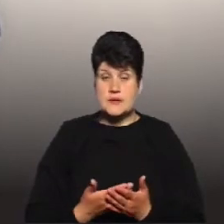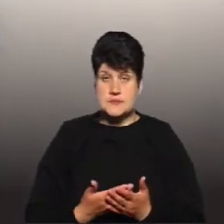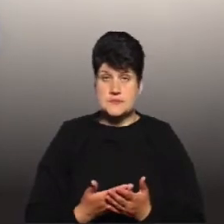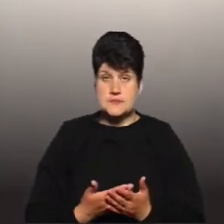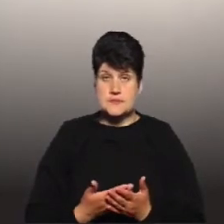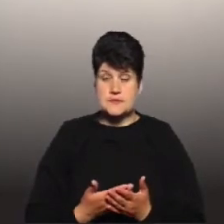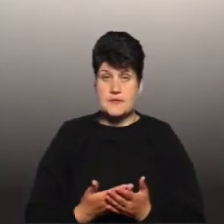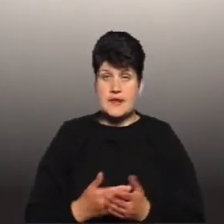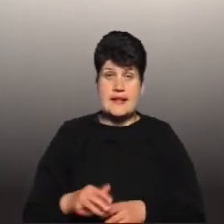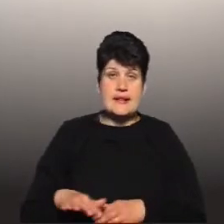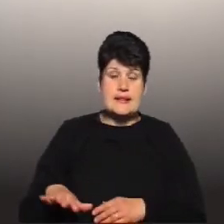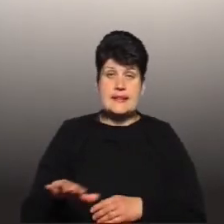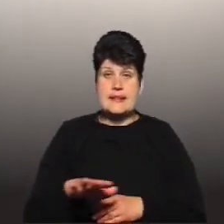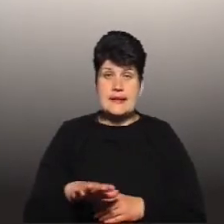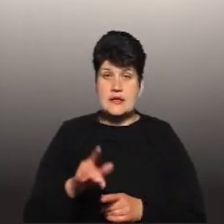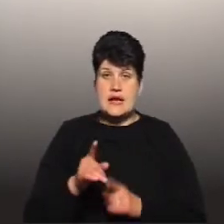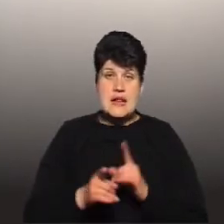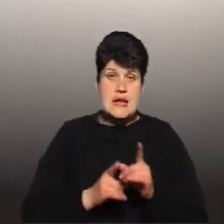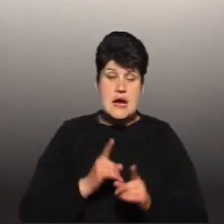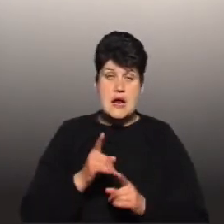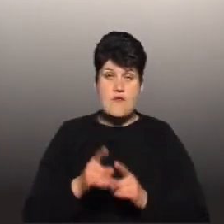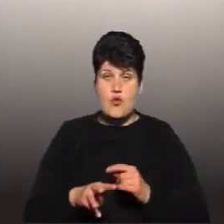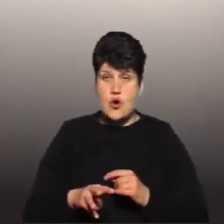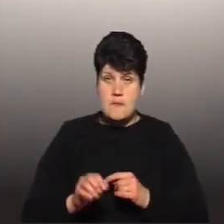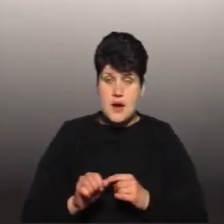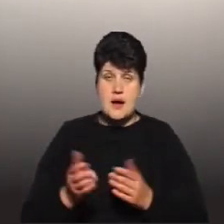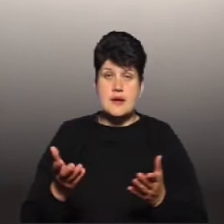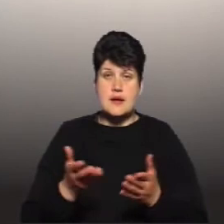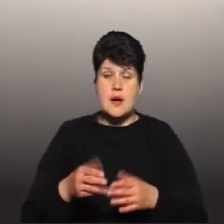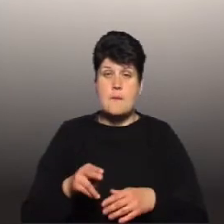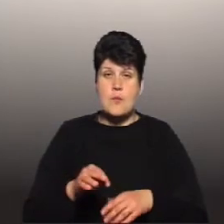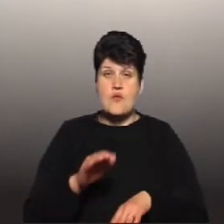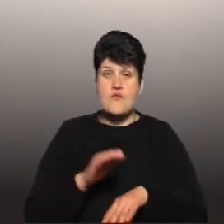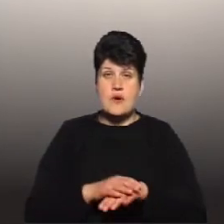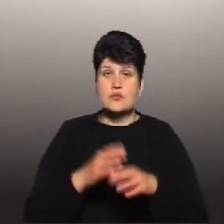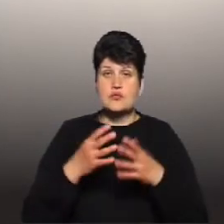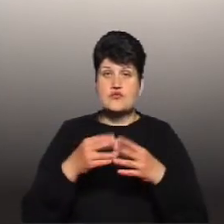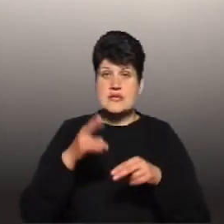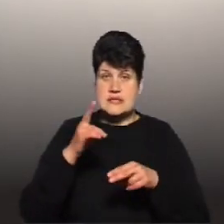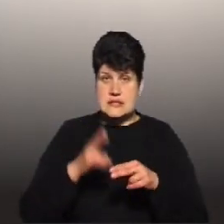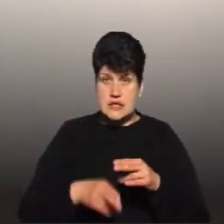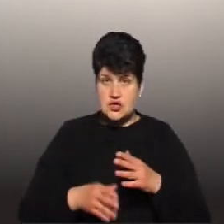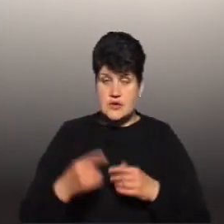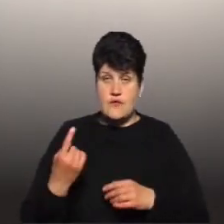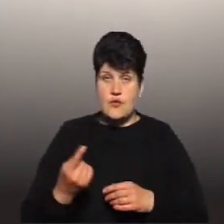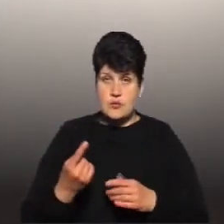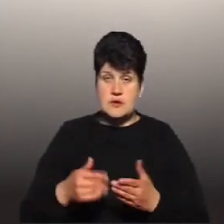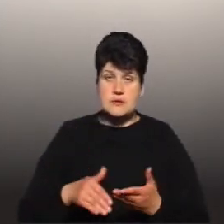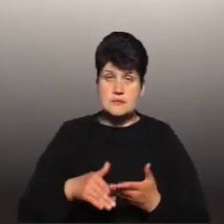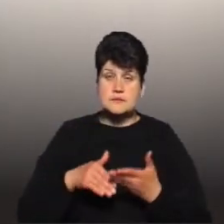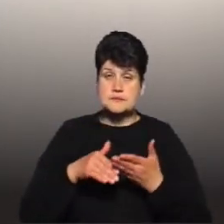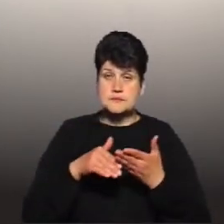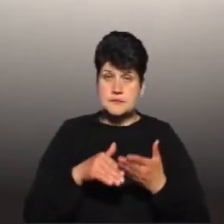територіальна реформа, яка де-факто вже закінчилася в області, сприятиме